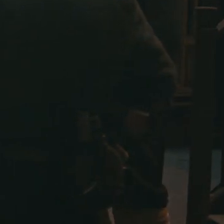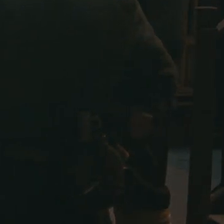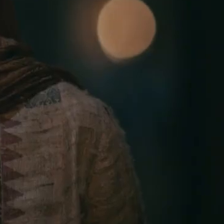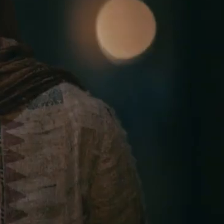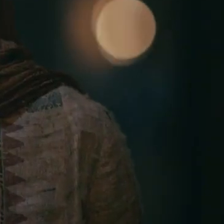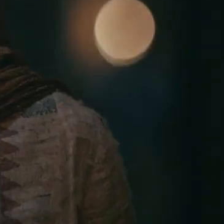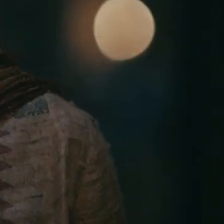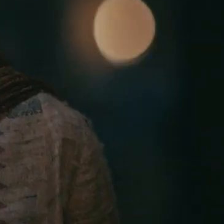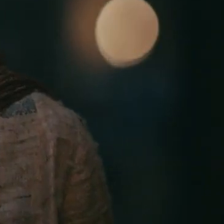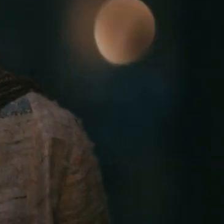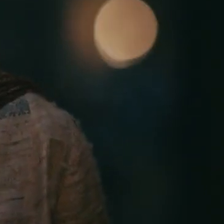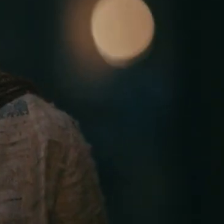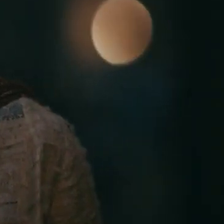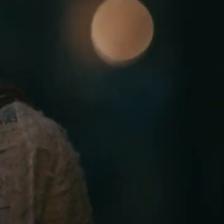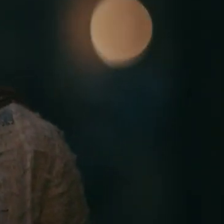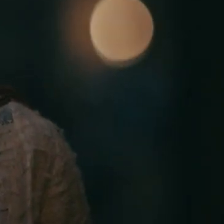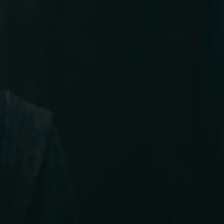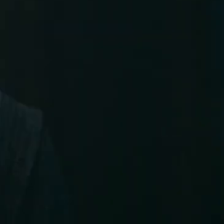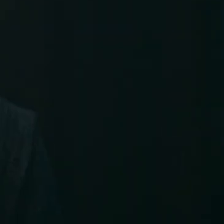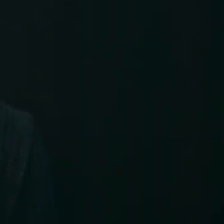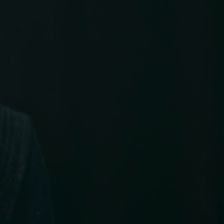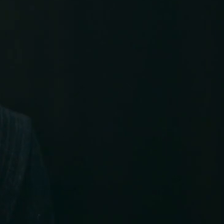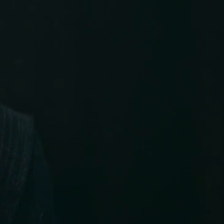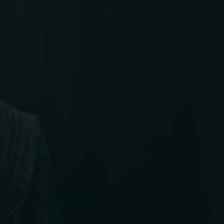Zeynep ağlıyor. Yanında duran Mehmet'le Sait'in de